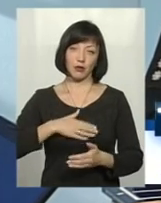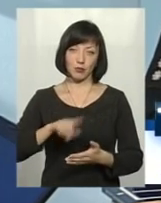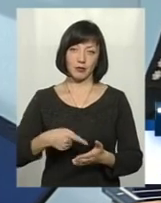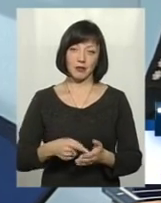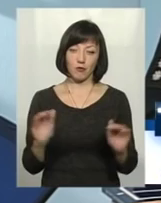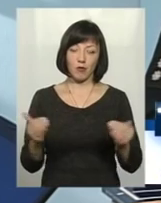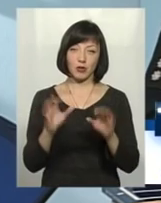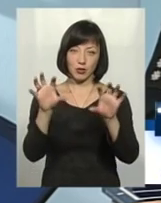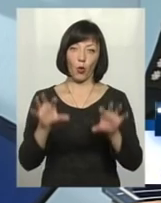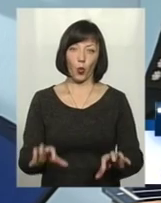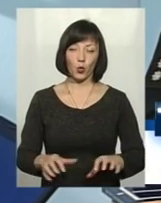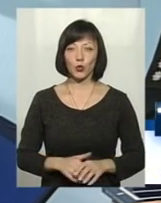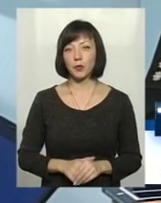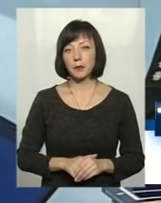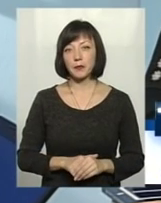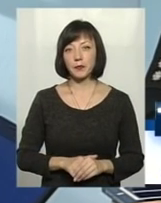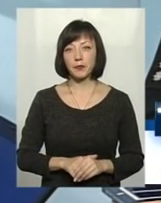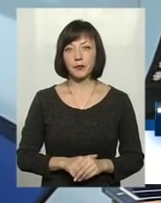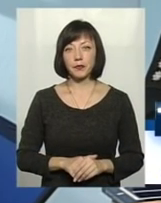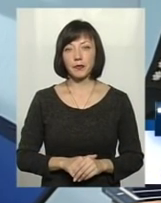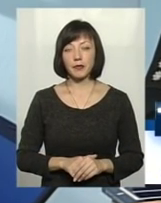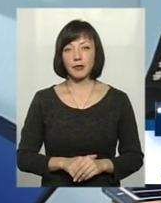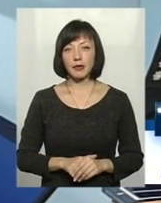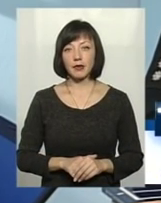в межах закону. І в межах закону, звичайно.